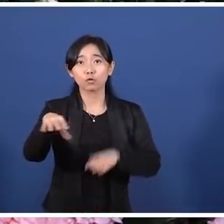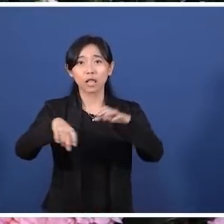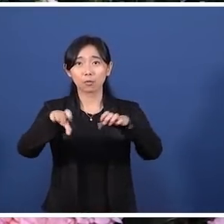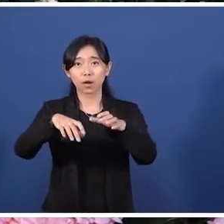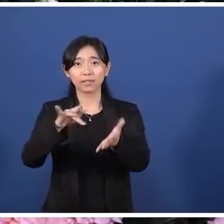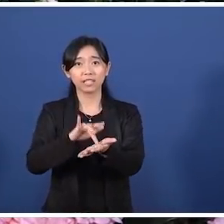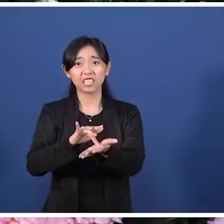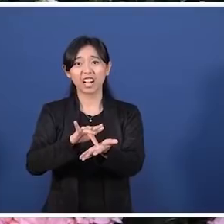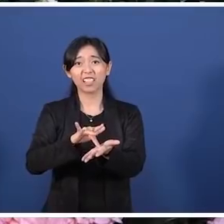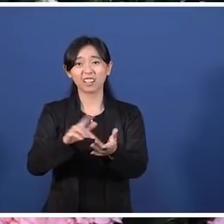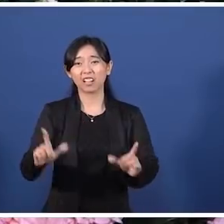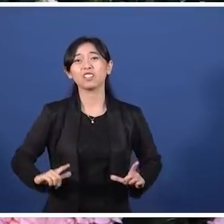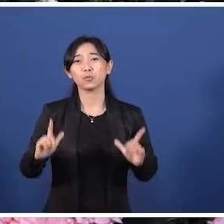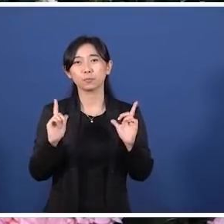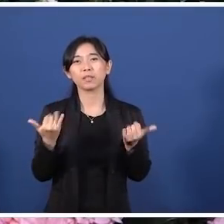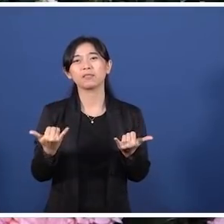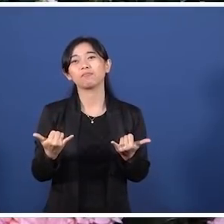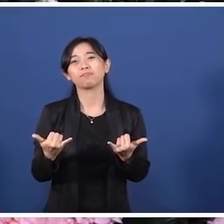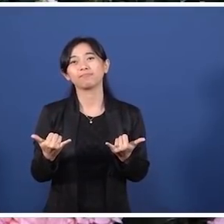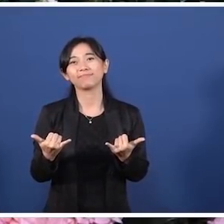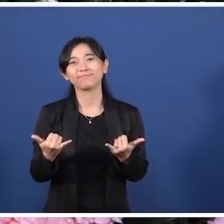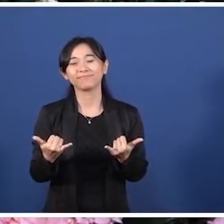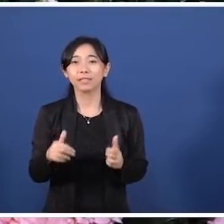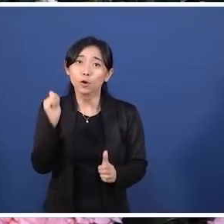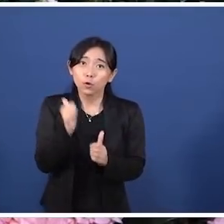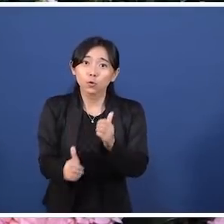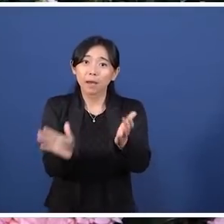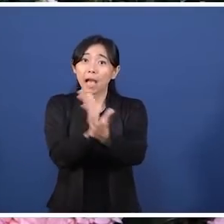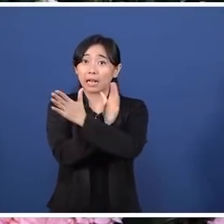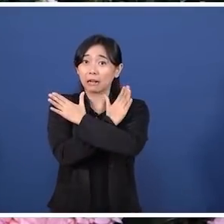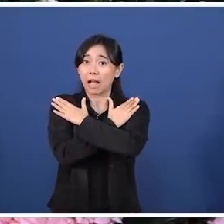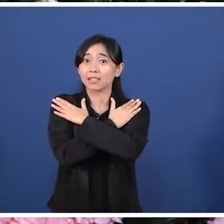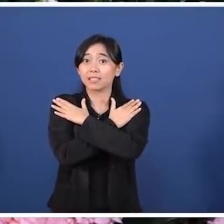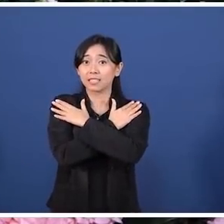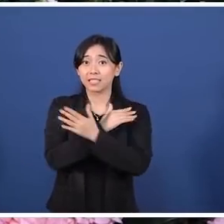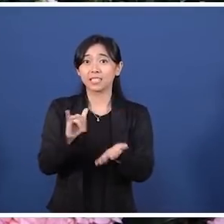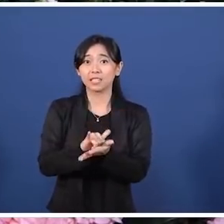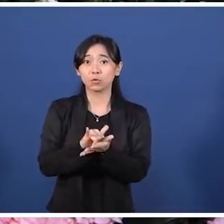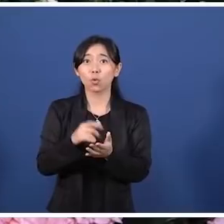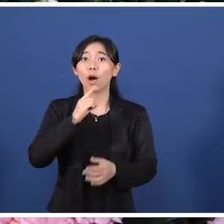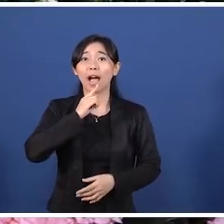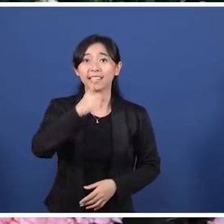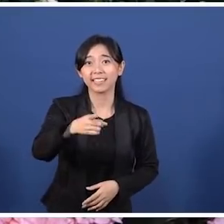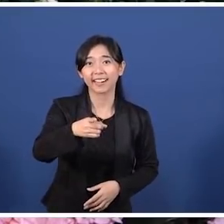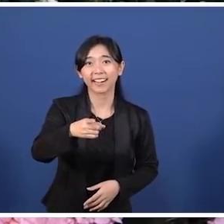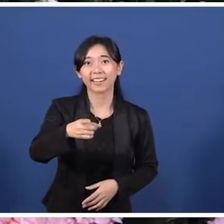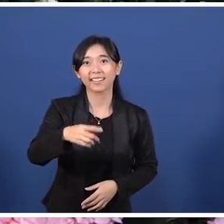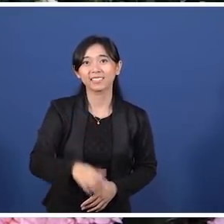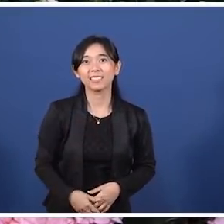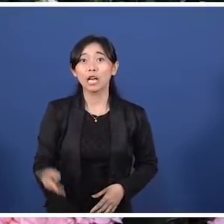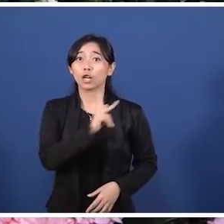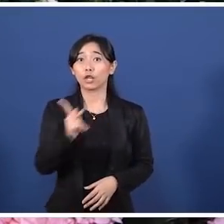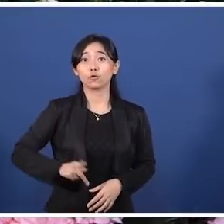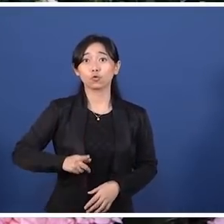supaya pesan jangan takut, supaya pesan bahwa cinta kasih itu sudah hadir, supaya pesan bahwa